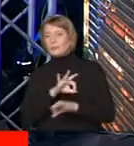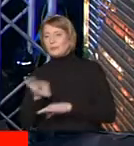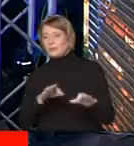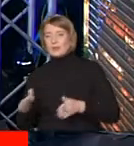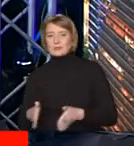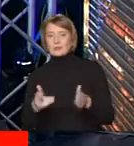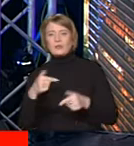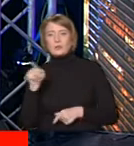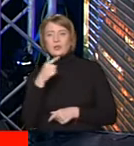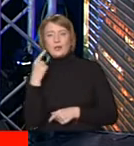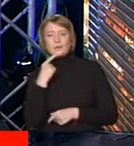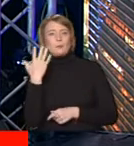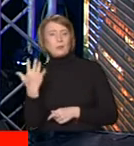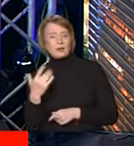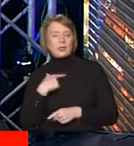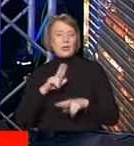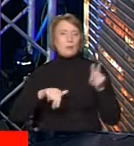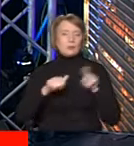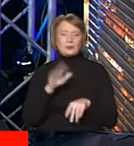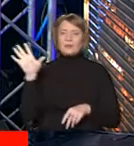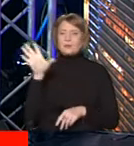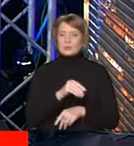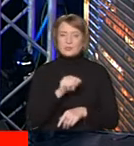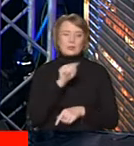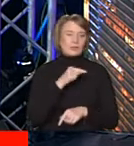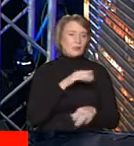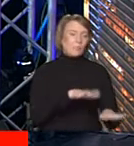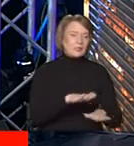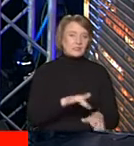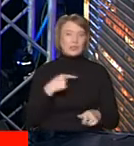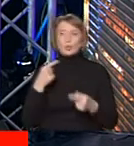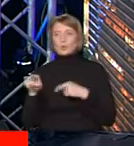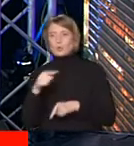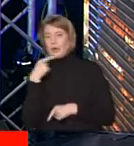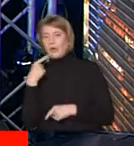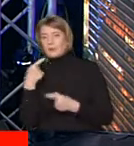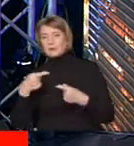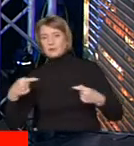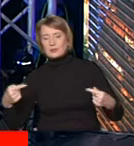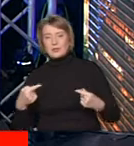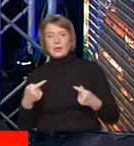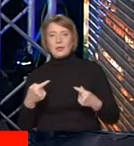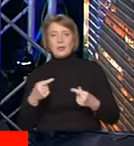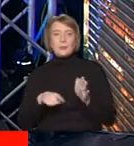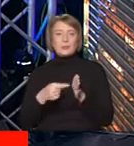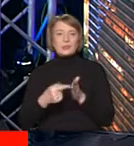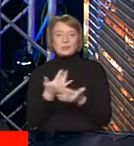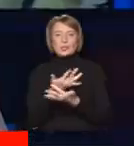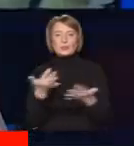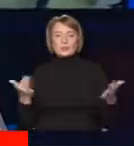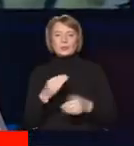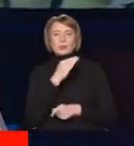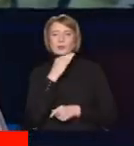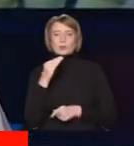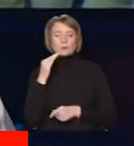кажуть, я побудую 5 станцій метро, а той каже, ні, я побудую цілу гілку метро, я побудую один міст, той каже, 3 розв'язки і ще там 5 мостів і так далі. Роздають ці дуже